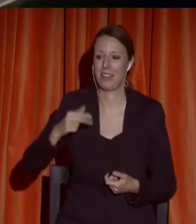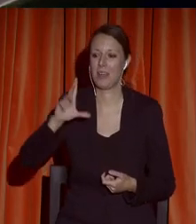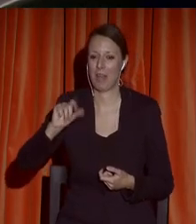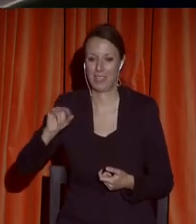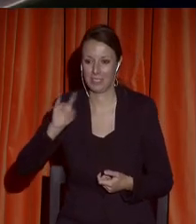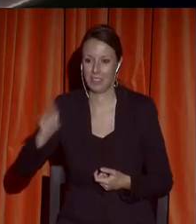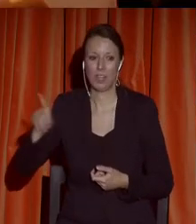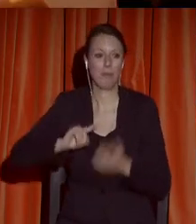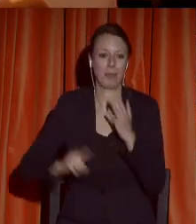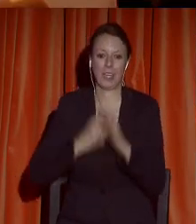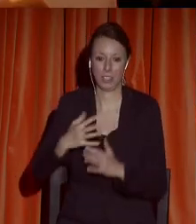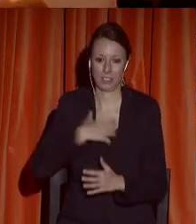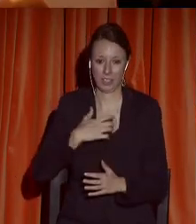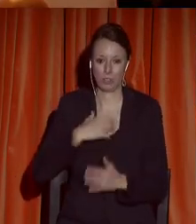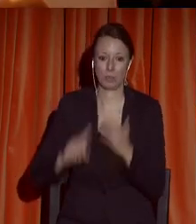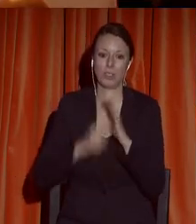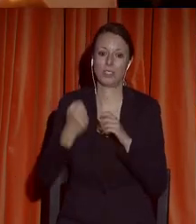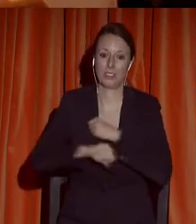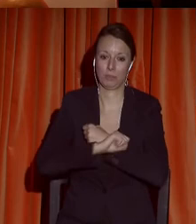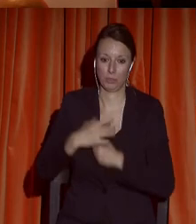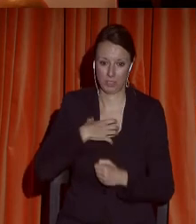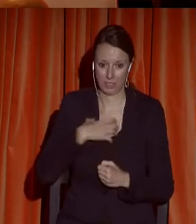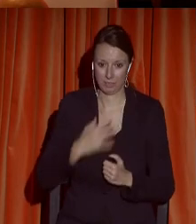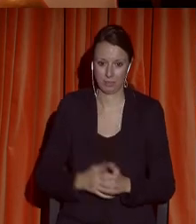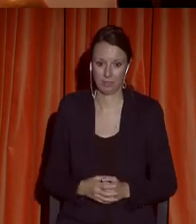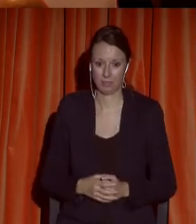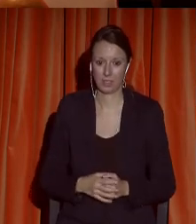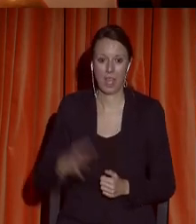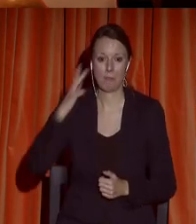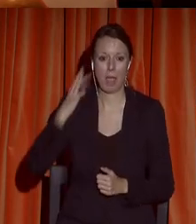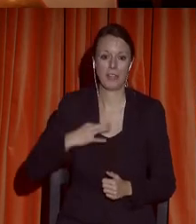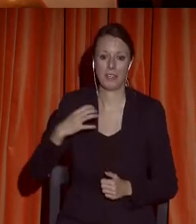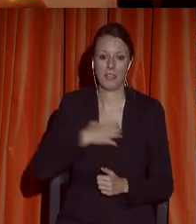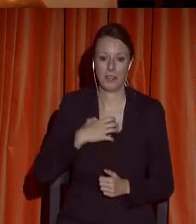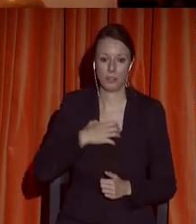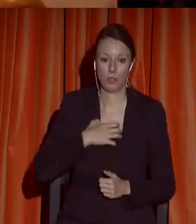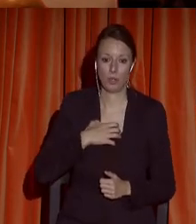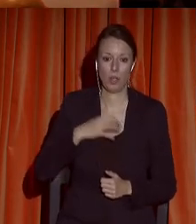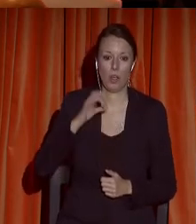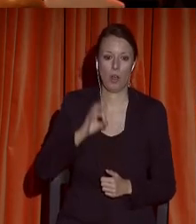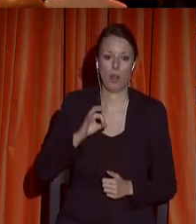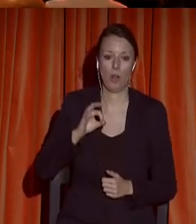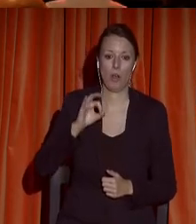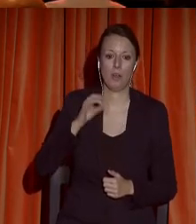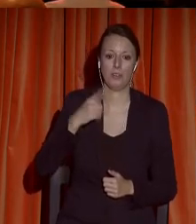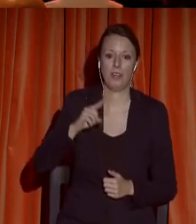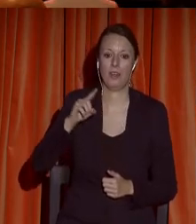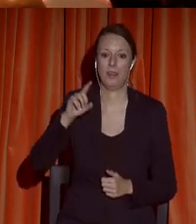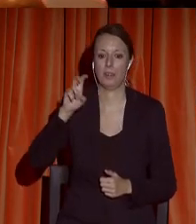dyrektorką, pierwszą zastępczynią. Pani dyrektor ODIHR-u OBWE, czyli Biura